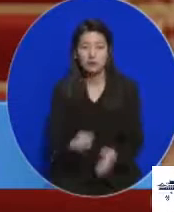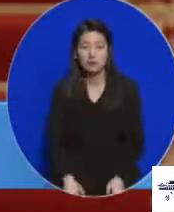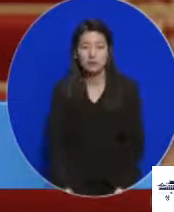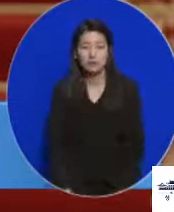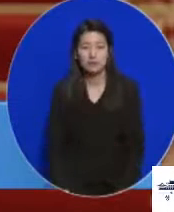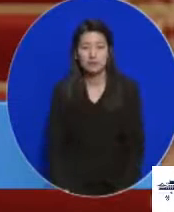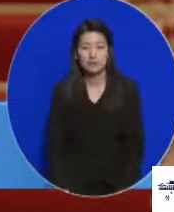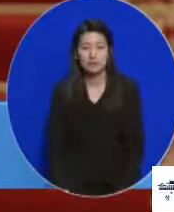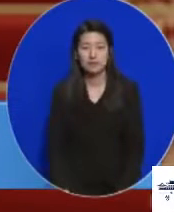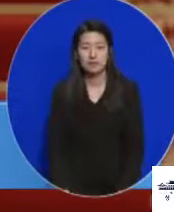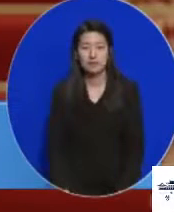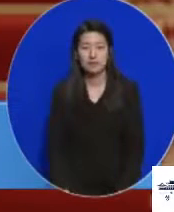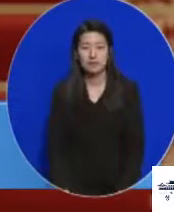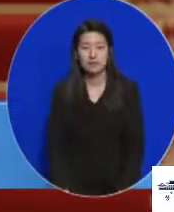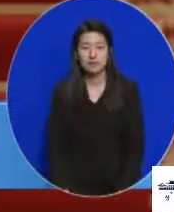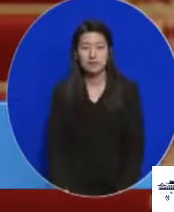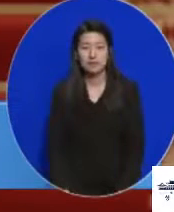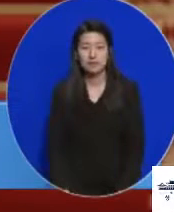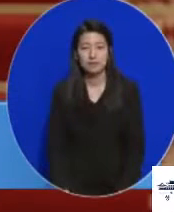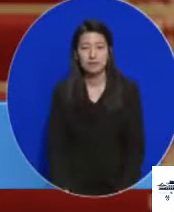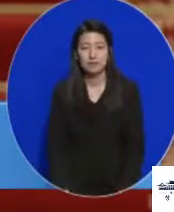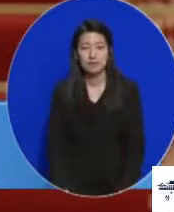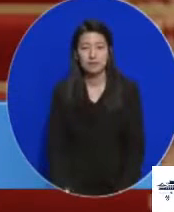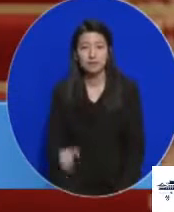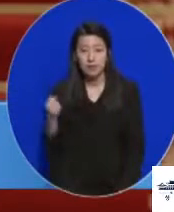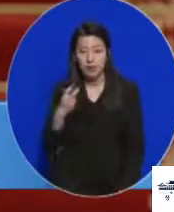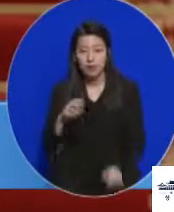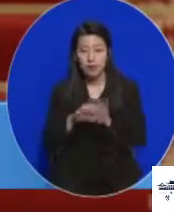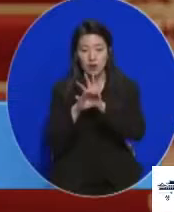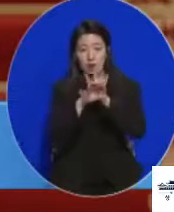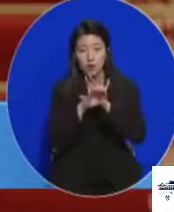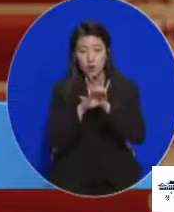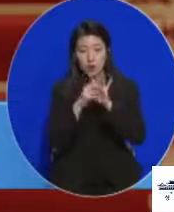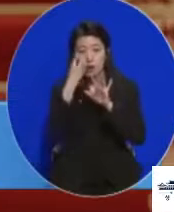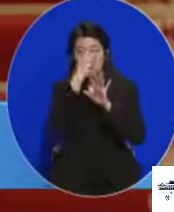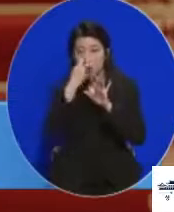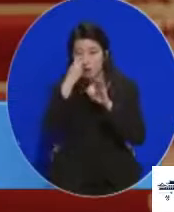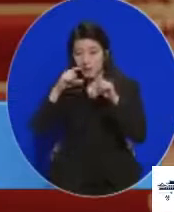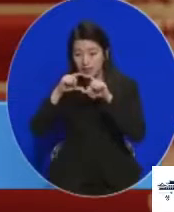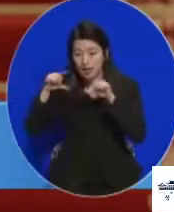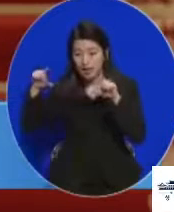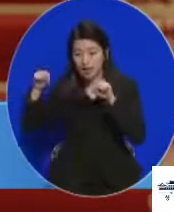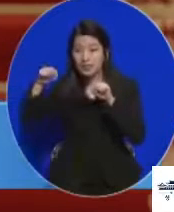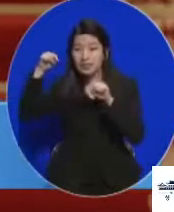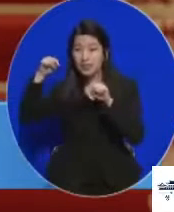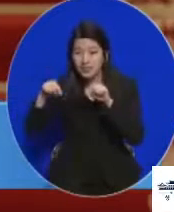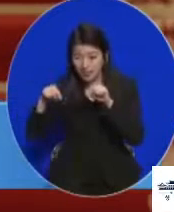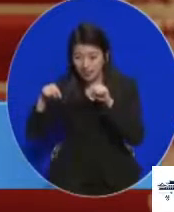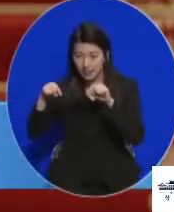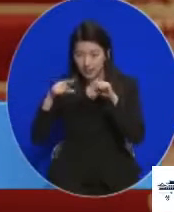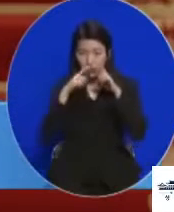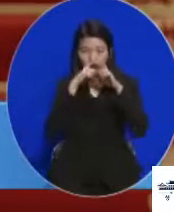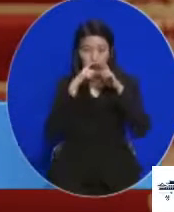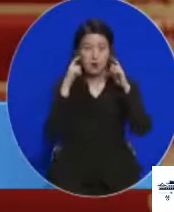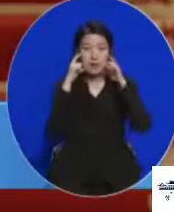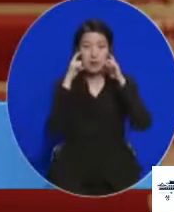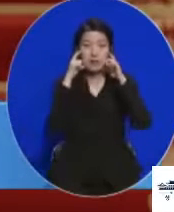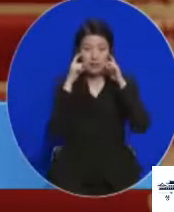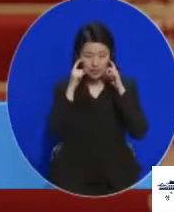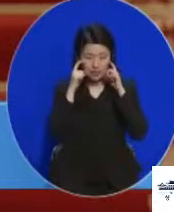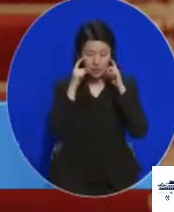한국의 진단 키트 와 드라이브 스 루 검사 방법과 마스크 같은 방영